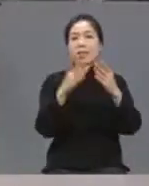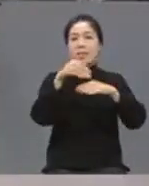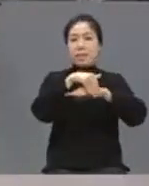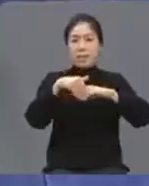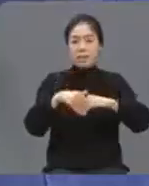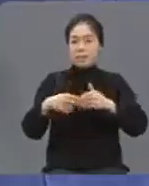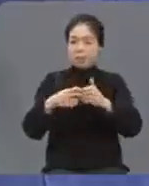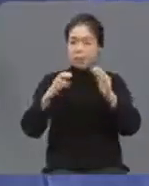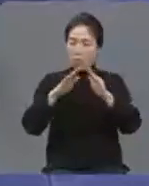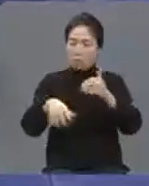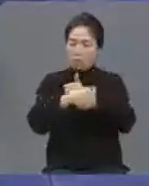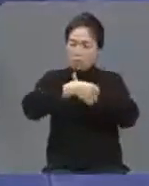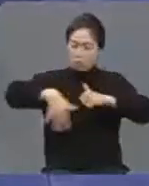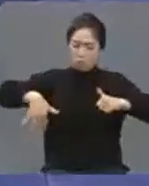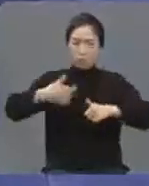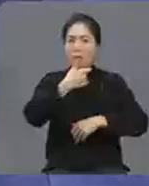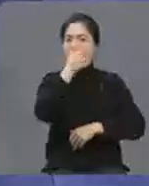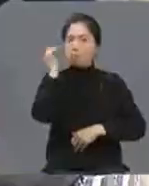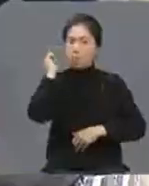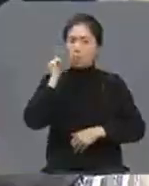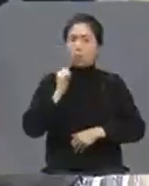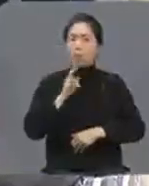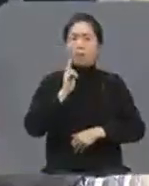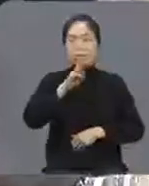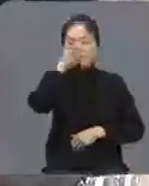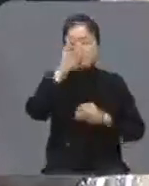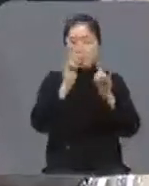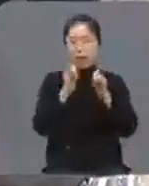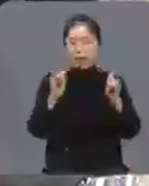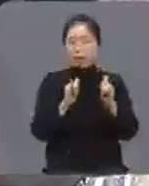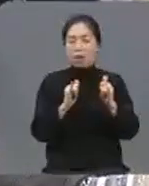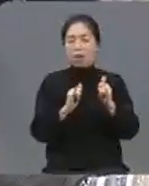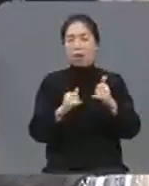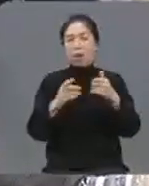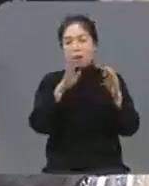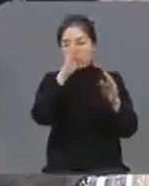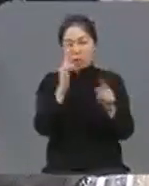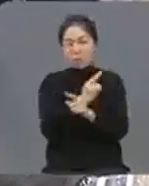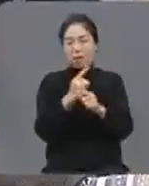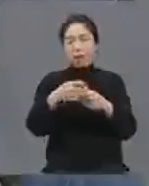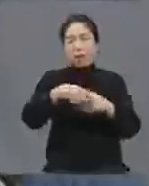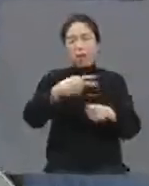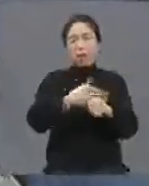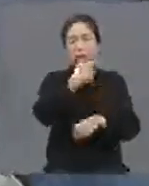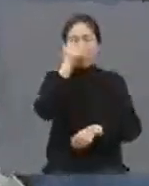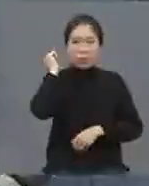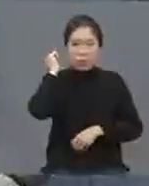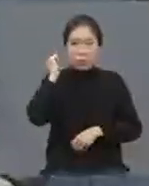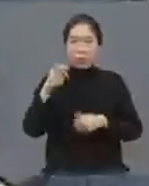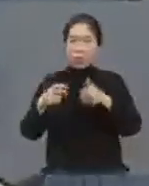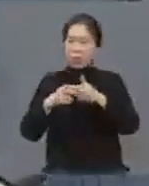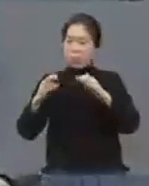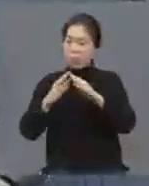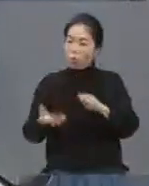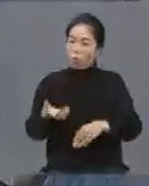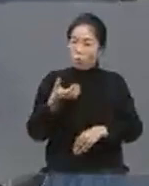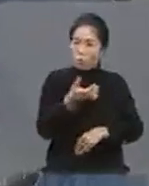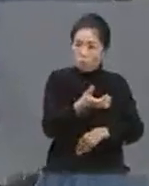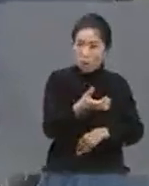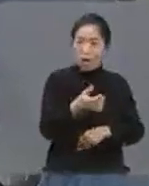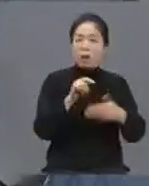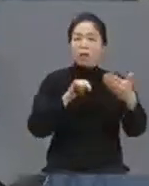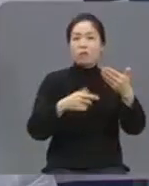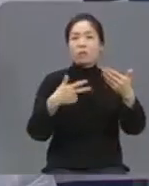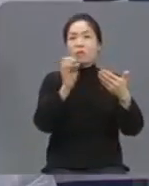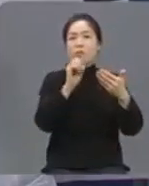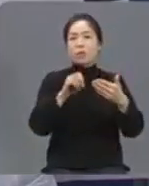인프라는 취약합니다 중증 응급 환자를 치료할 의사가 부족해 병원을 옮겨가는 전원이 99.7%